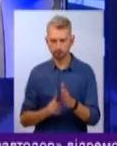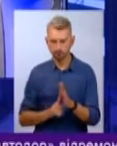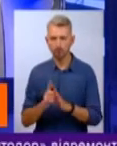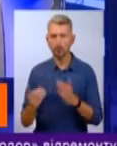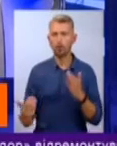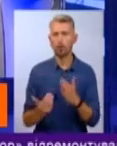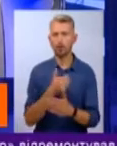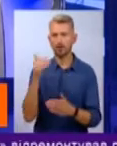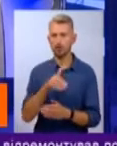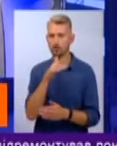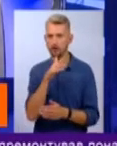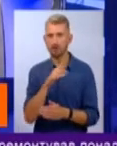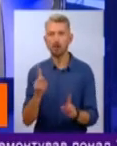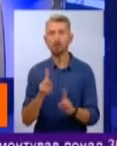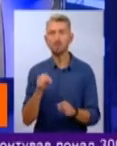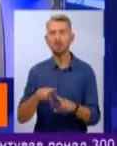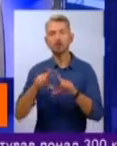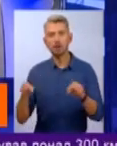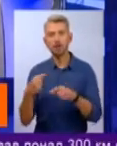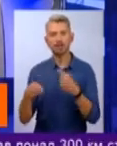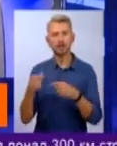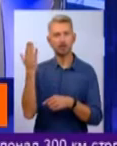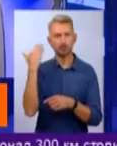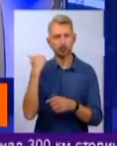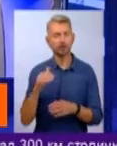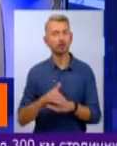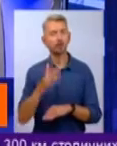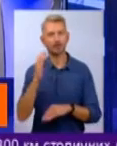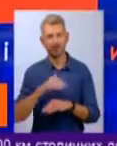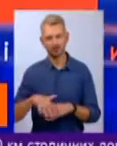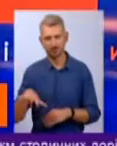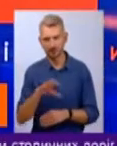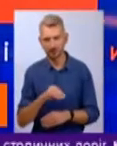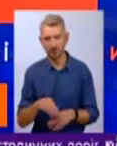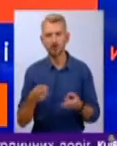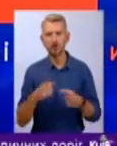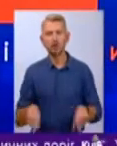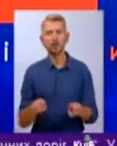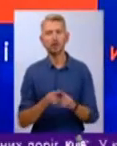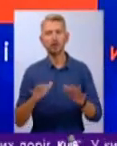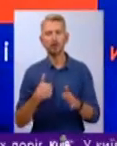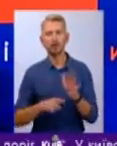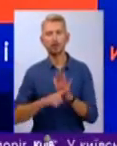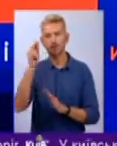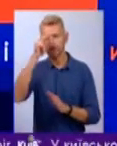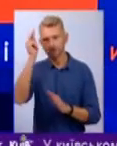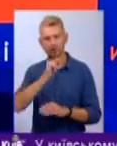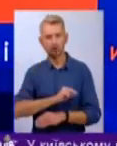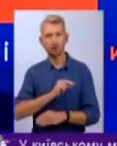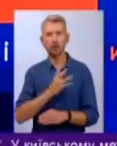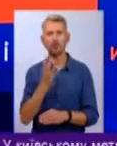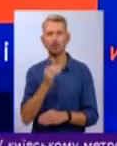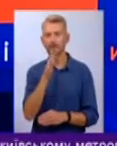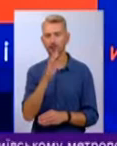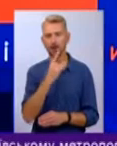Чим ця школа відрізняється від попередніх? Добрий вечір всім. Дійсно, так сталося, що починала я вчитися і працювати ще у